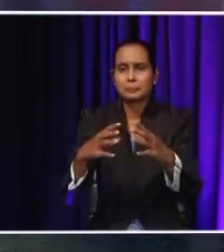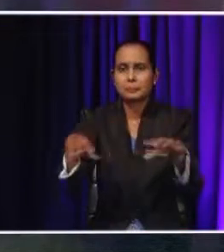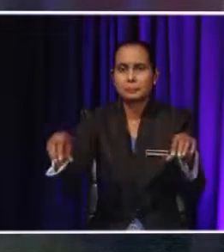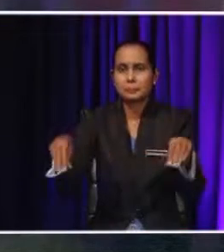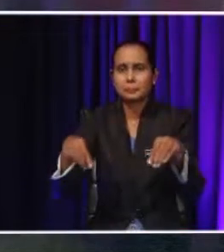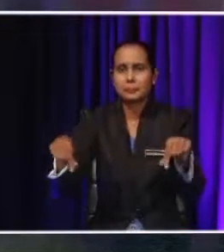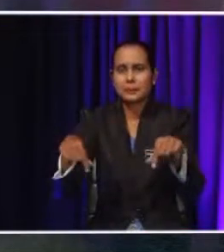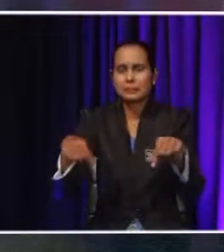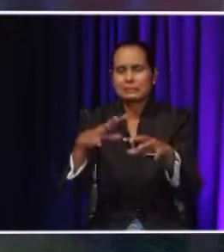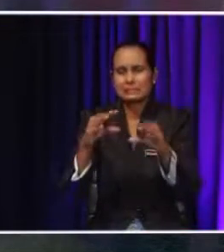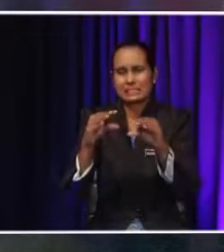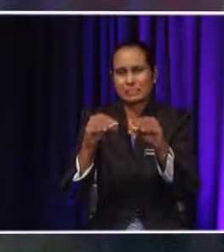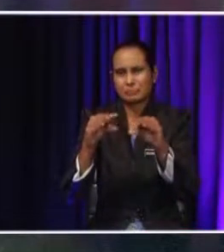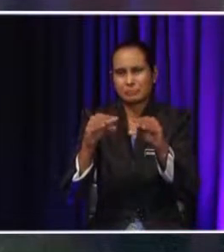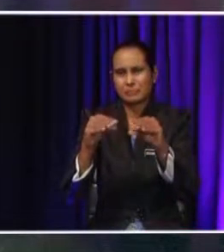lebih